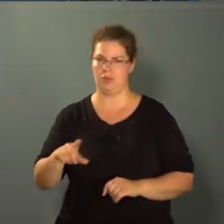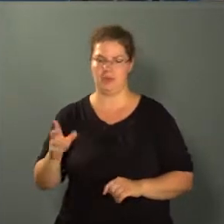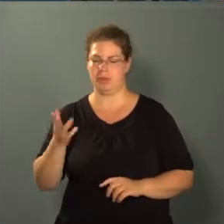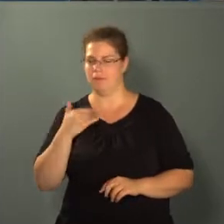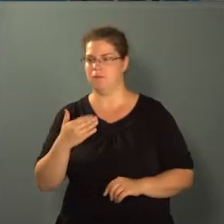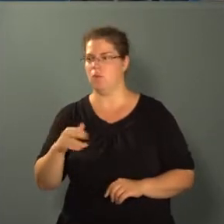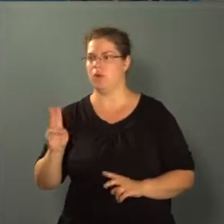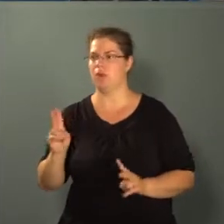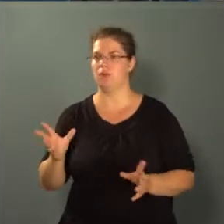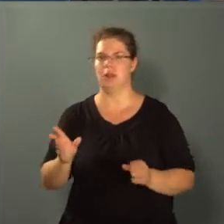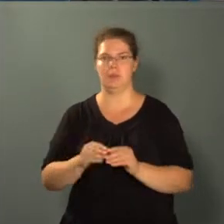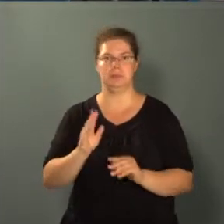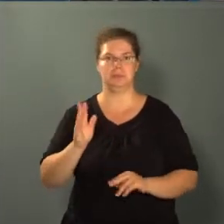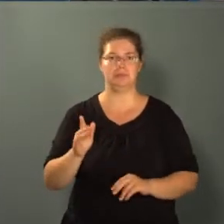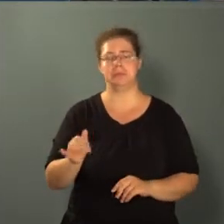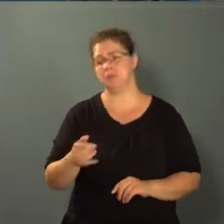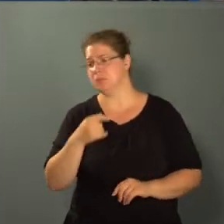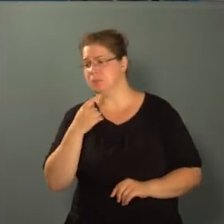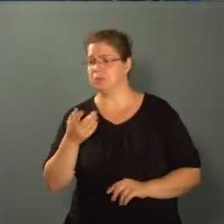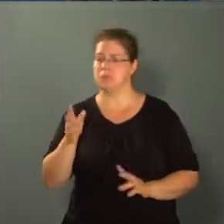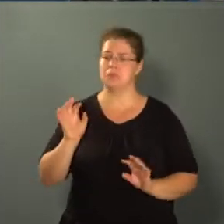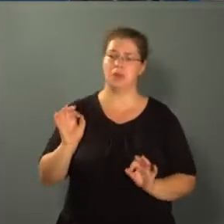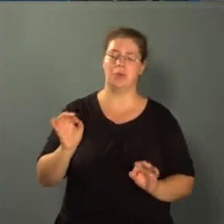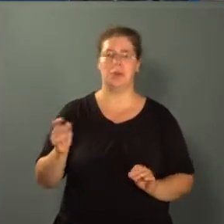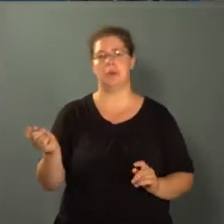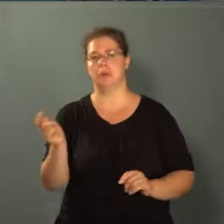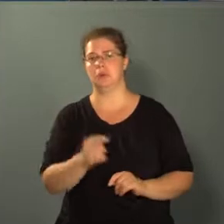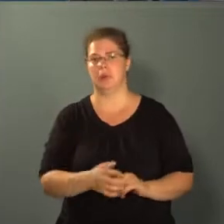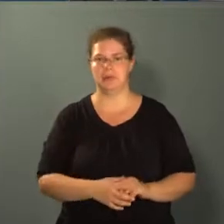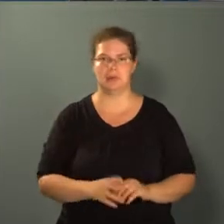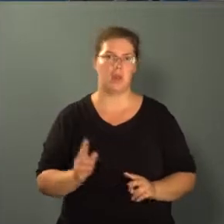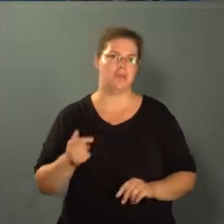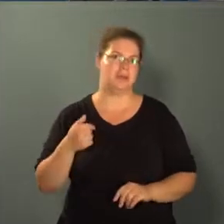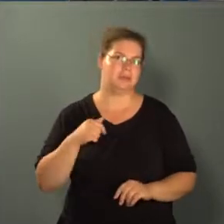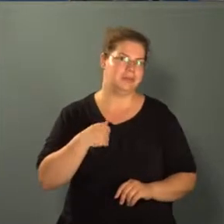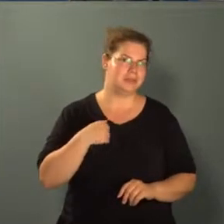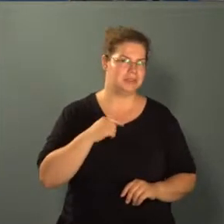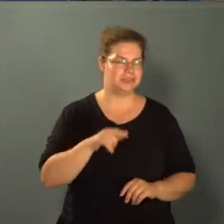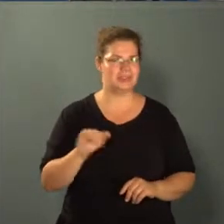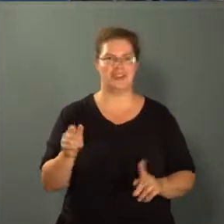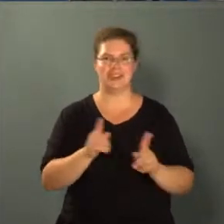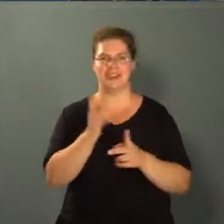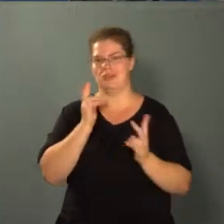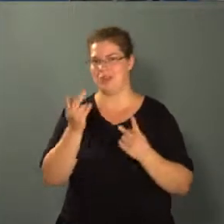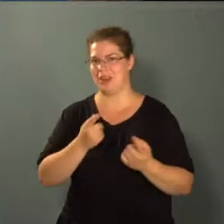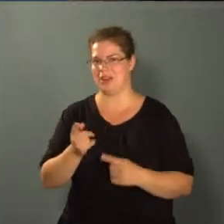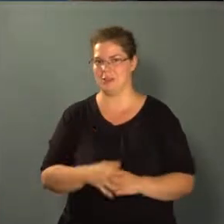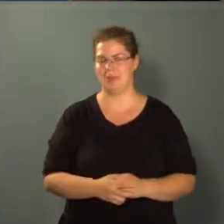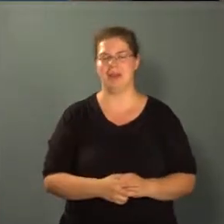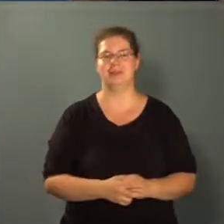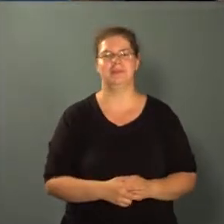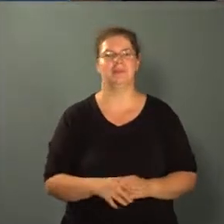aki vele lemenjen éppen, és azt mondta, hogy hát ő is lejön oda, ahova én is lementem, és így ismerkedtünk